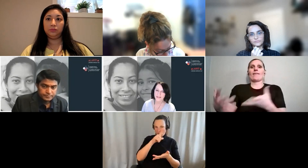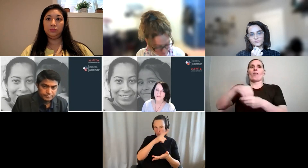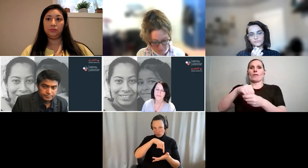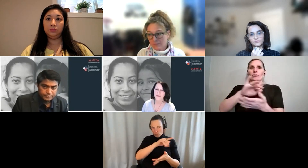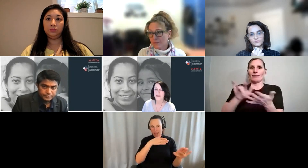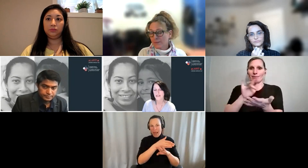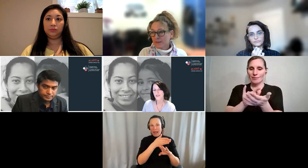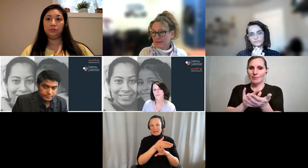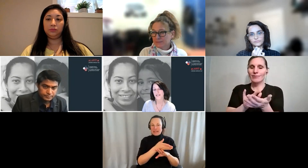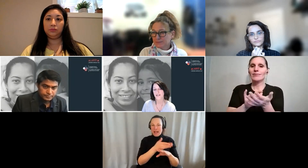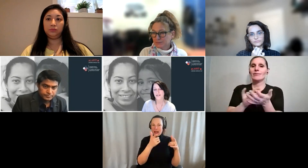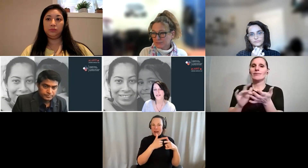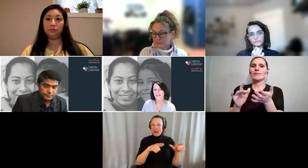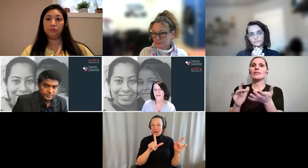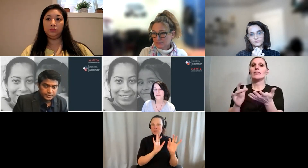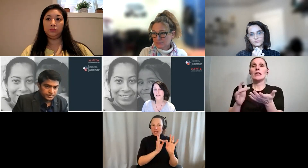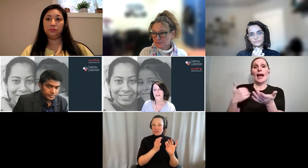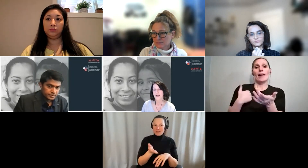système centralisé d'interprétation